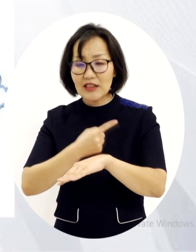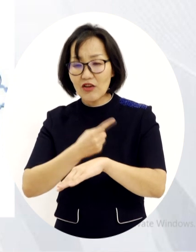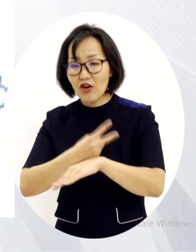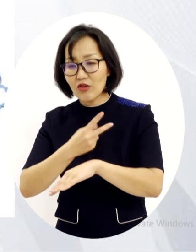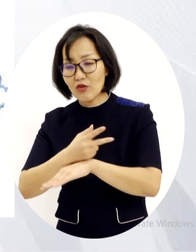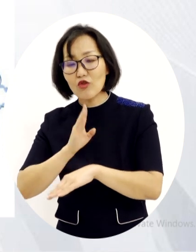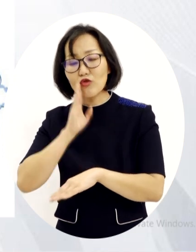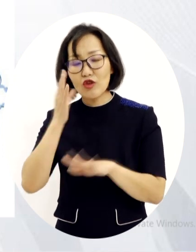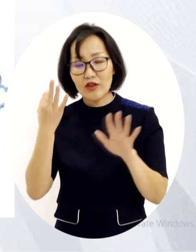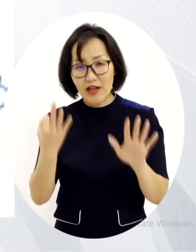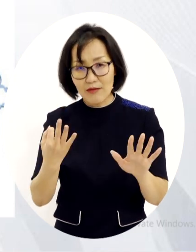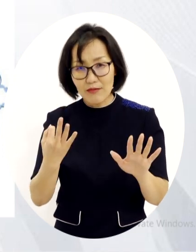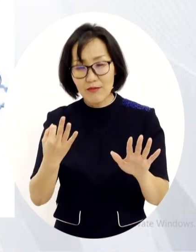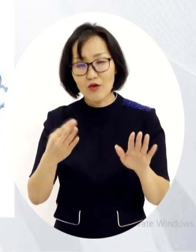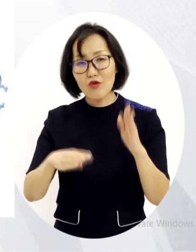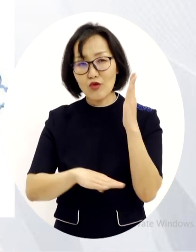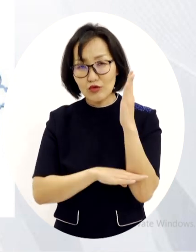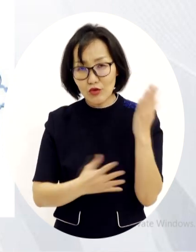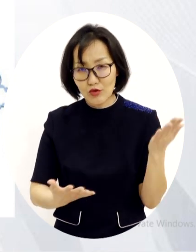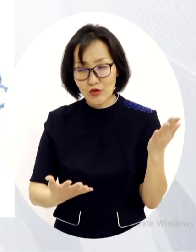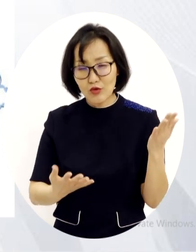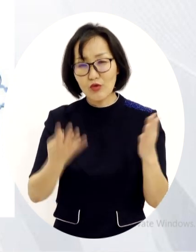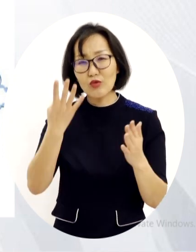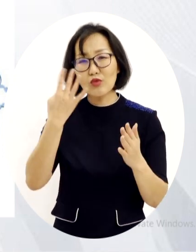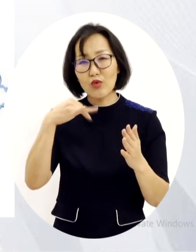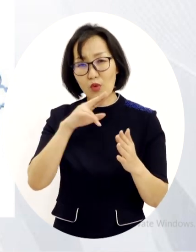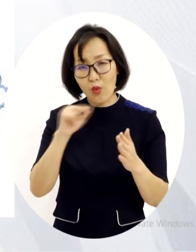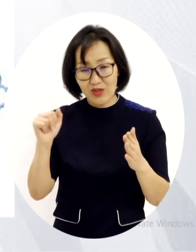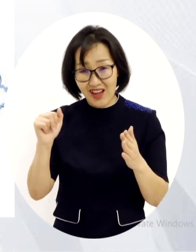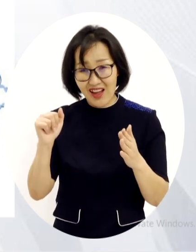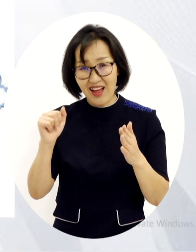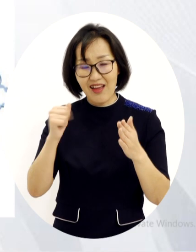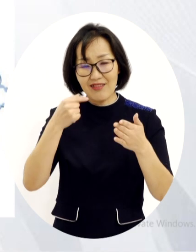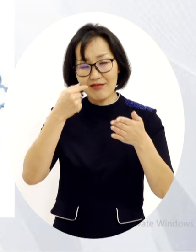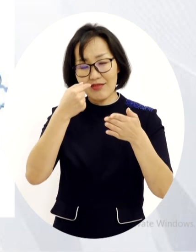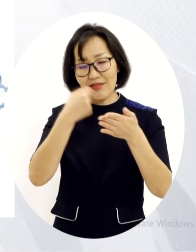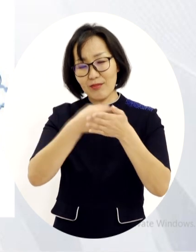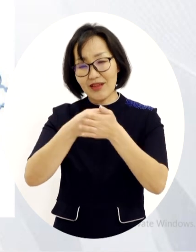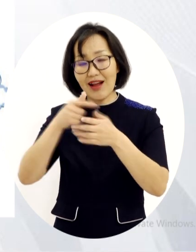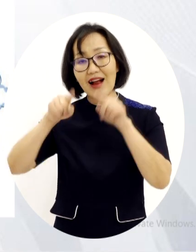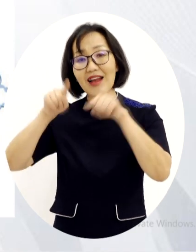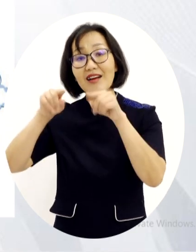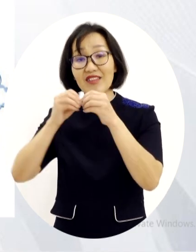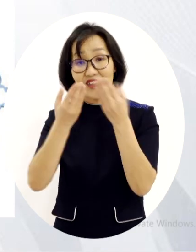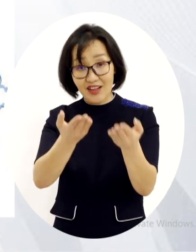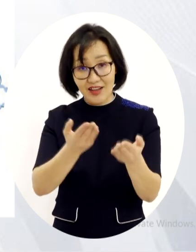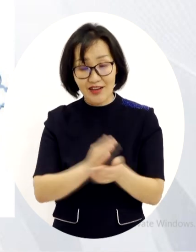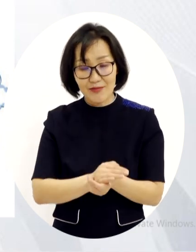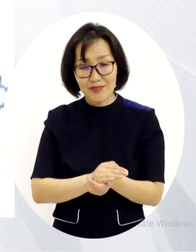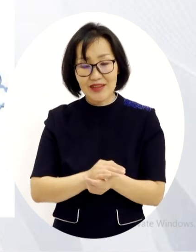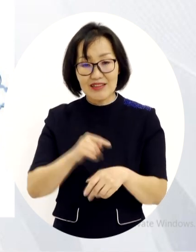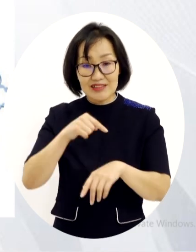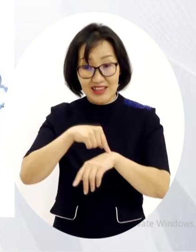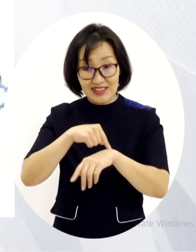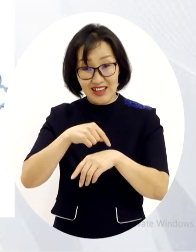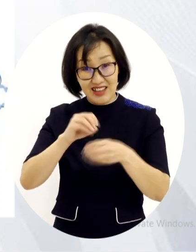цагаар өглөө босохдоо өдөр 4 удаа тэмдэглээд график байгуулж болно. Цаг цагаар